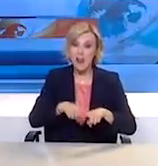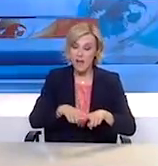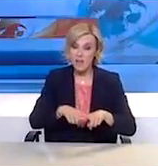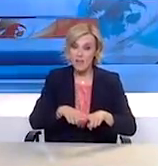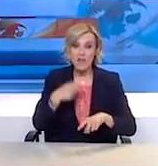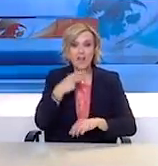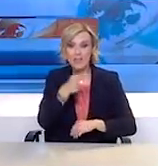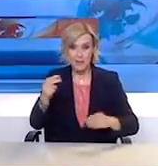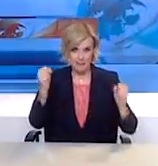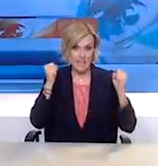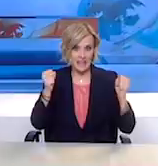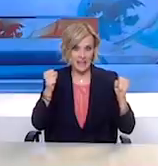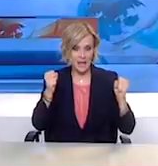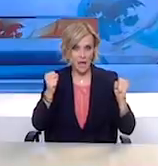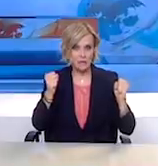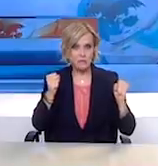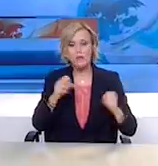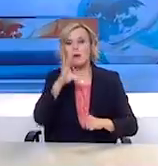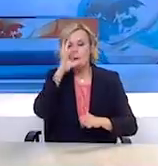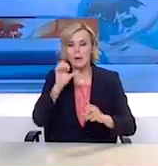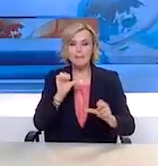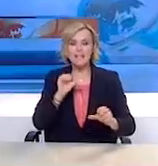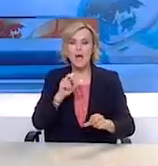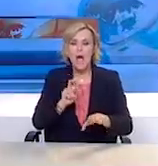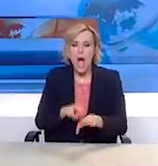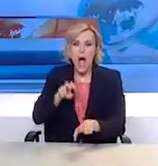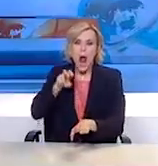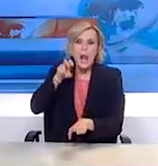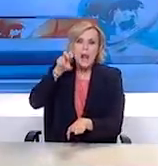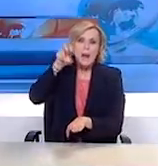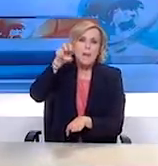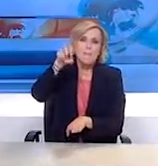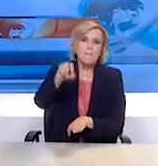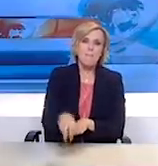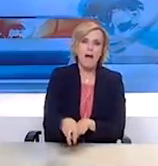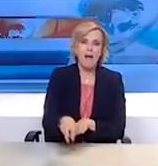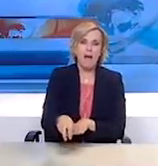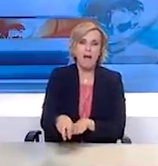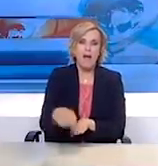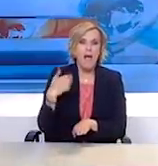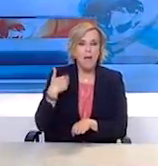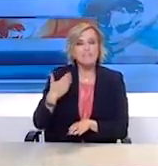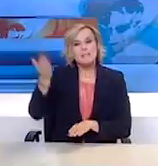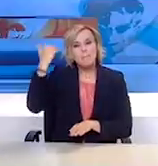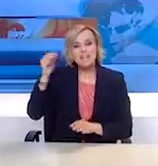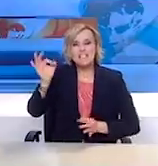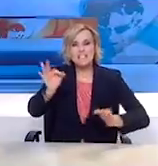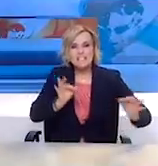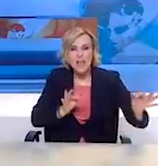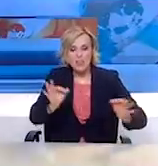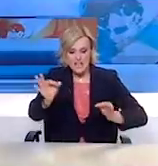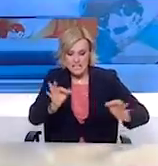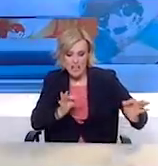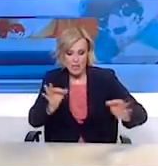υγείας έχει κάνει ένα ψηφιακό άλμα. Δράσεις τις οποίες τις σχεδιάζαμε μέσα στο χρόνο να